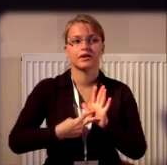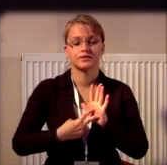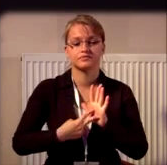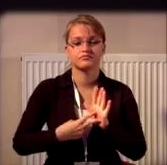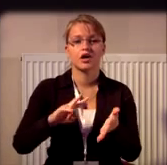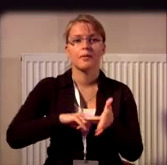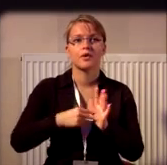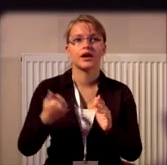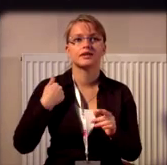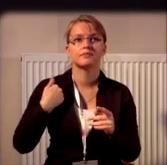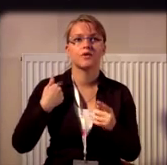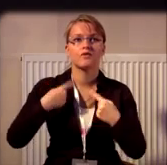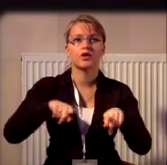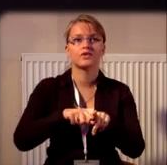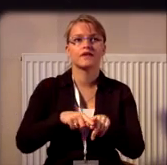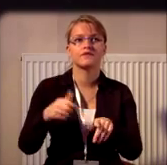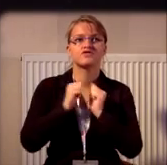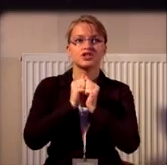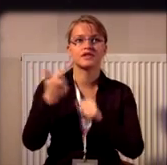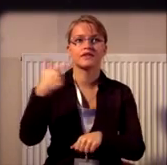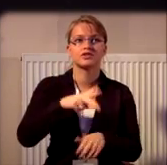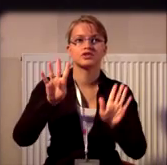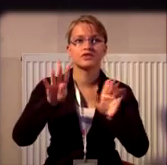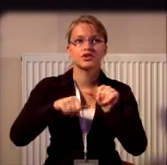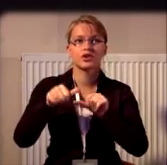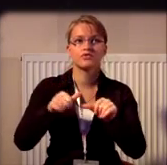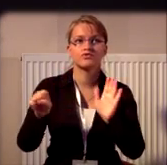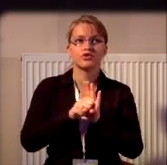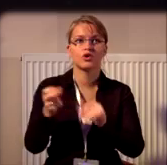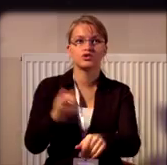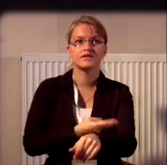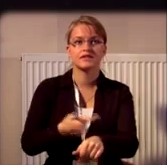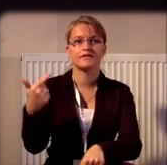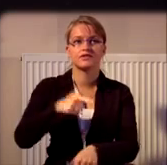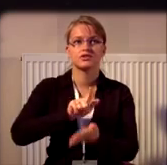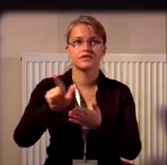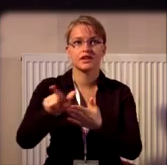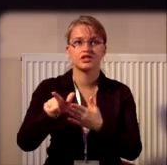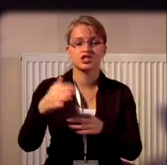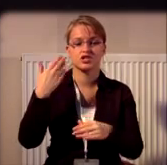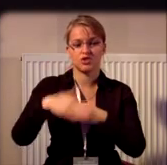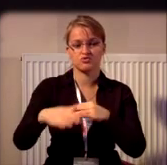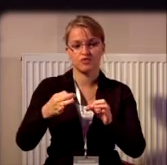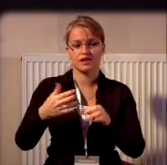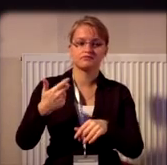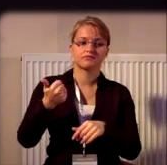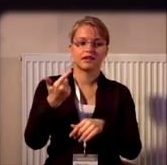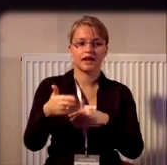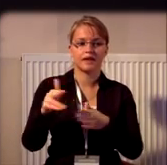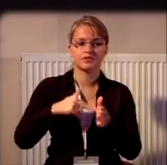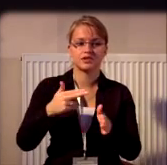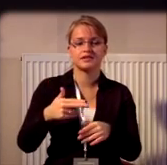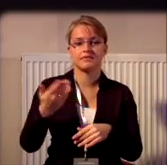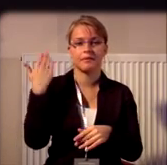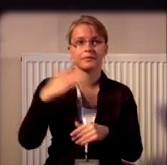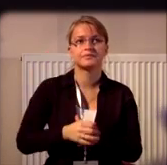Projekt był realizowany od września 2009 roku do czerwca 2012, czyli skończył się praktycznie kilka miesięcy temu. Ale to